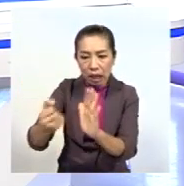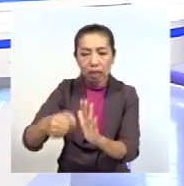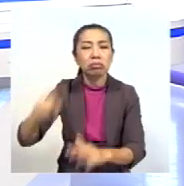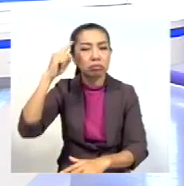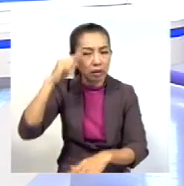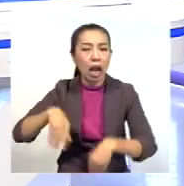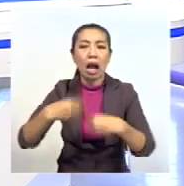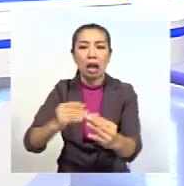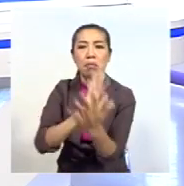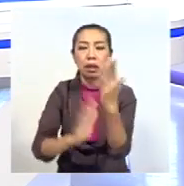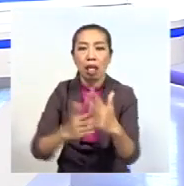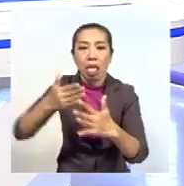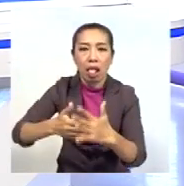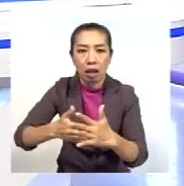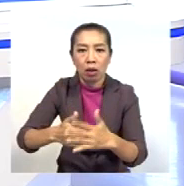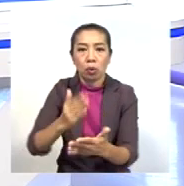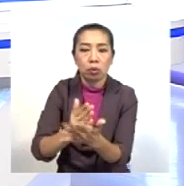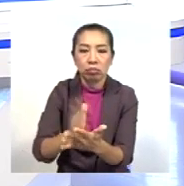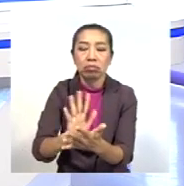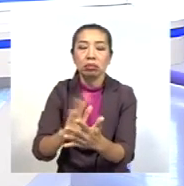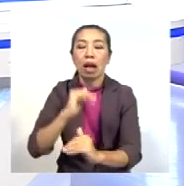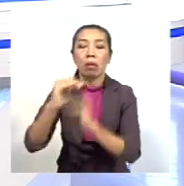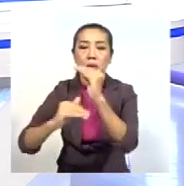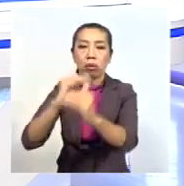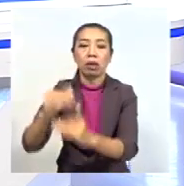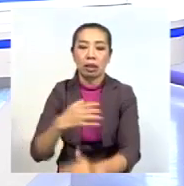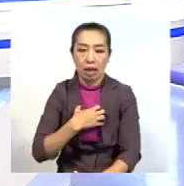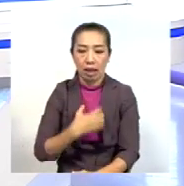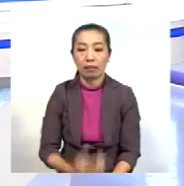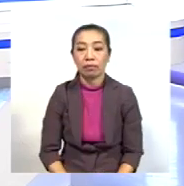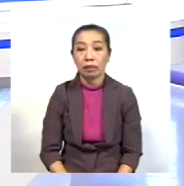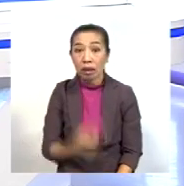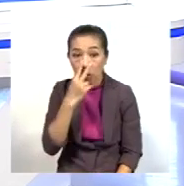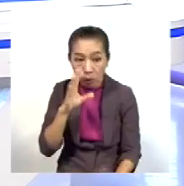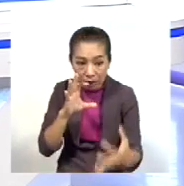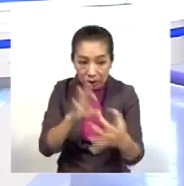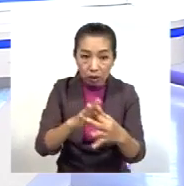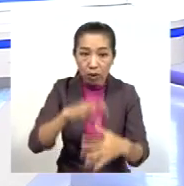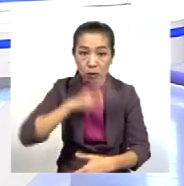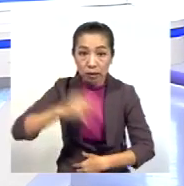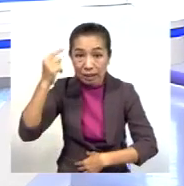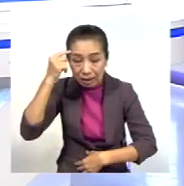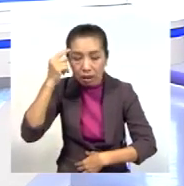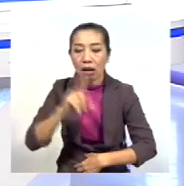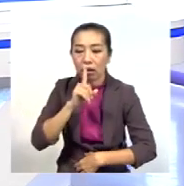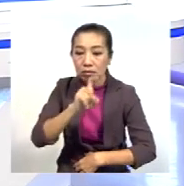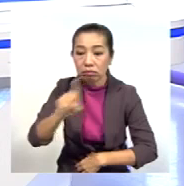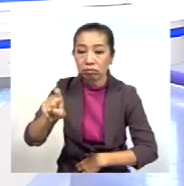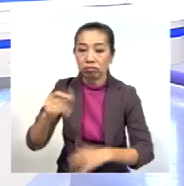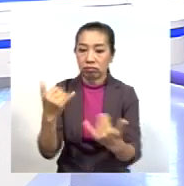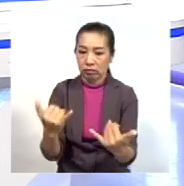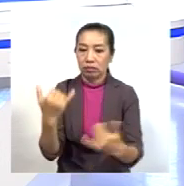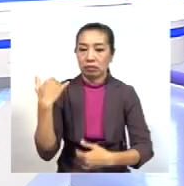ากให้ประเทศเดินหน้าไปได้ ถูกต้องนะคะพูดถึงเรื่องของความคิดเห็นก็มาดูกันหน่อยมาฟังความคิดเห็นกันหน่อยนะ